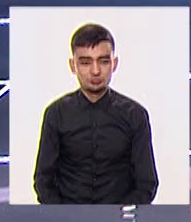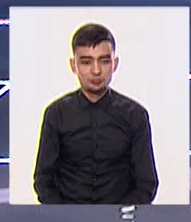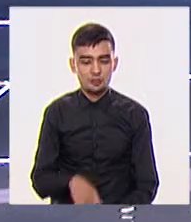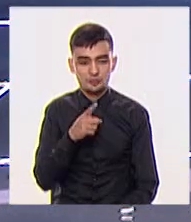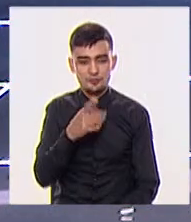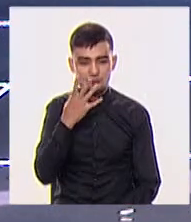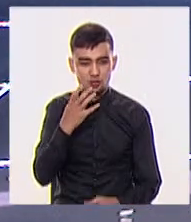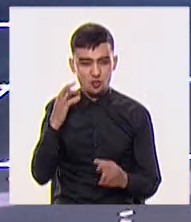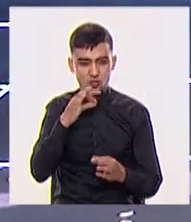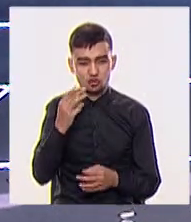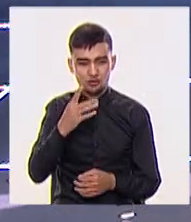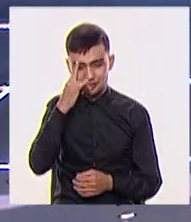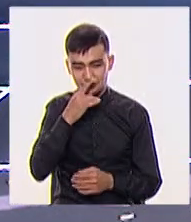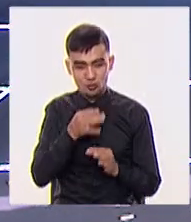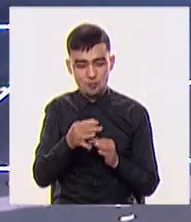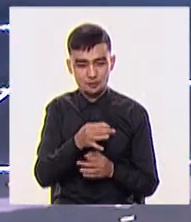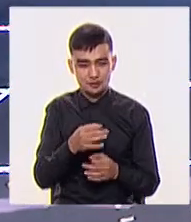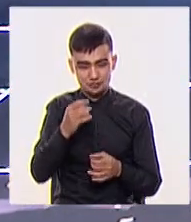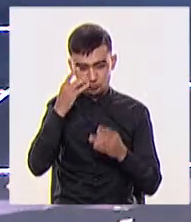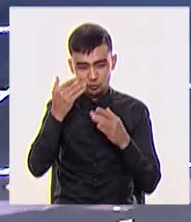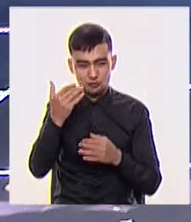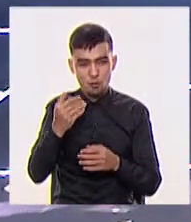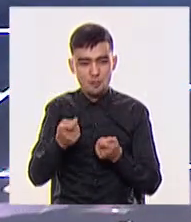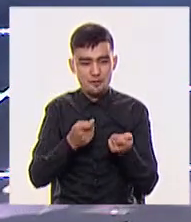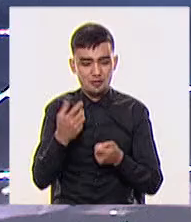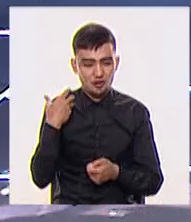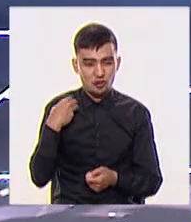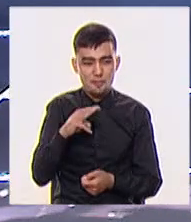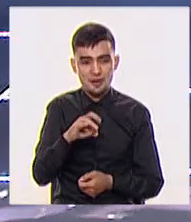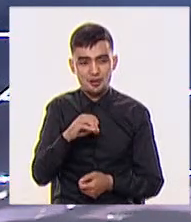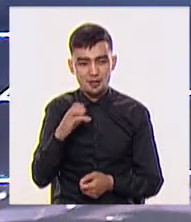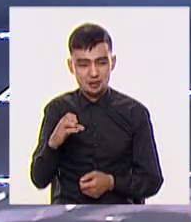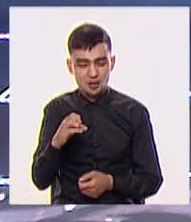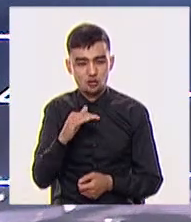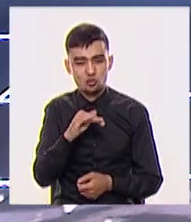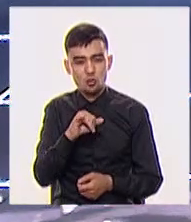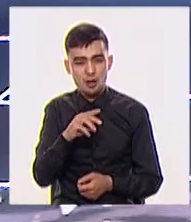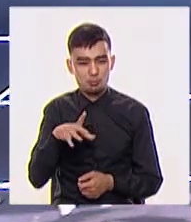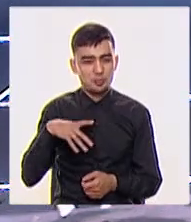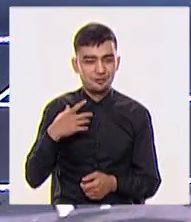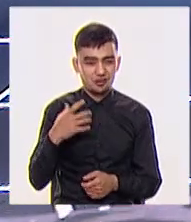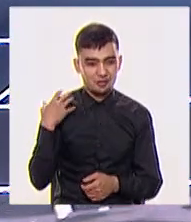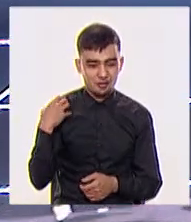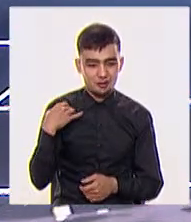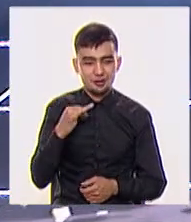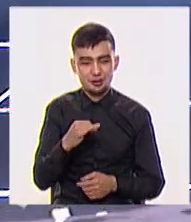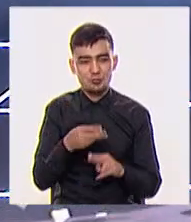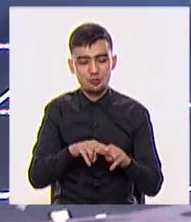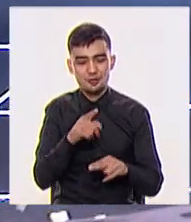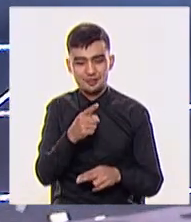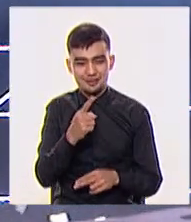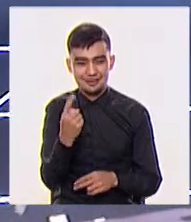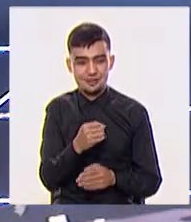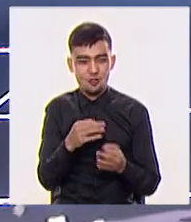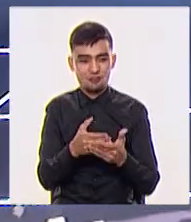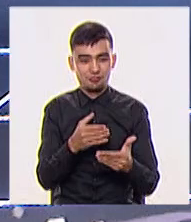Мына сюретте Шығыс Қазақстан облысы мәдениет басқармасының башысы Мирас Жұмағұлов, нақтысы бұрынғы башысы. Үйткені осыдан бірер апта